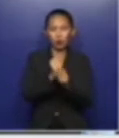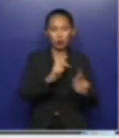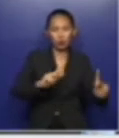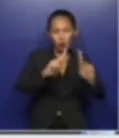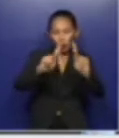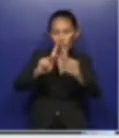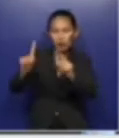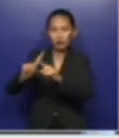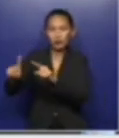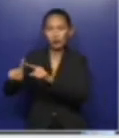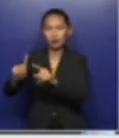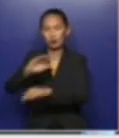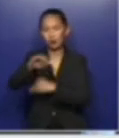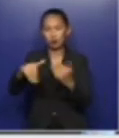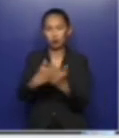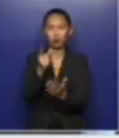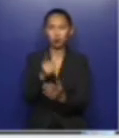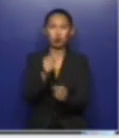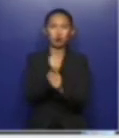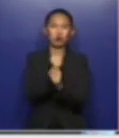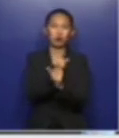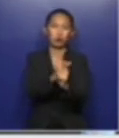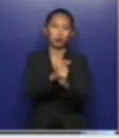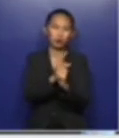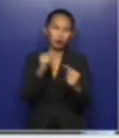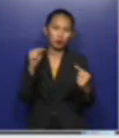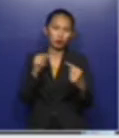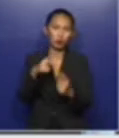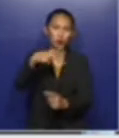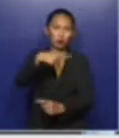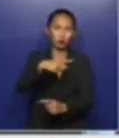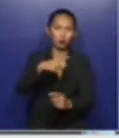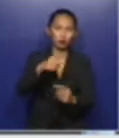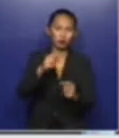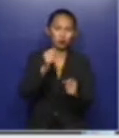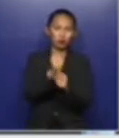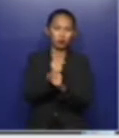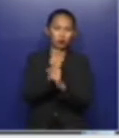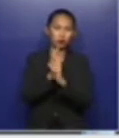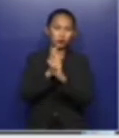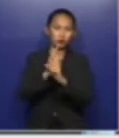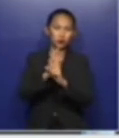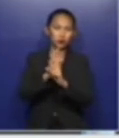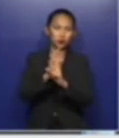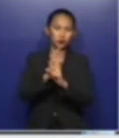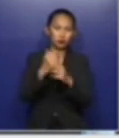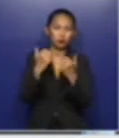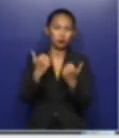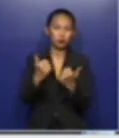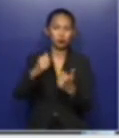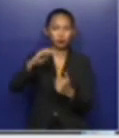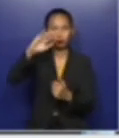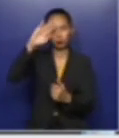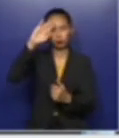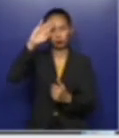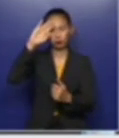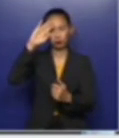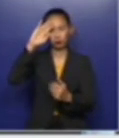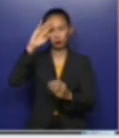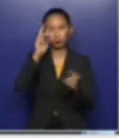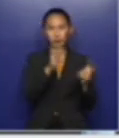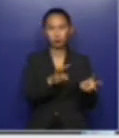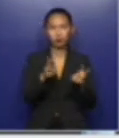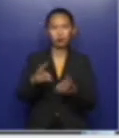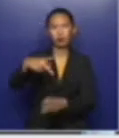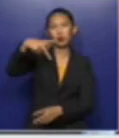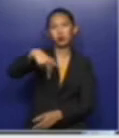สถานการณ์ฉุกเฉินการควบคุมโรคโควิดให้จัดซื้อจัดจ้างทุกมวลเงินด้วยวิธีเฉพาะเจาะจงหรือวิธีพิ